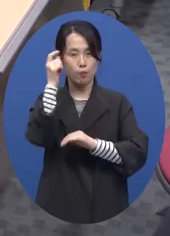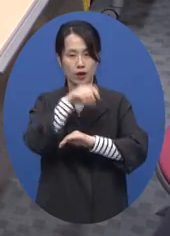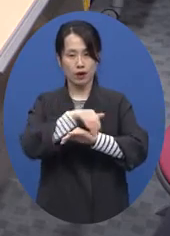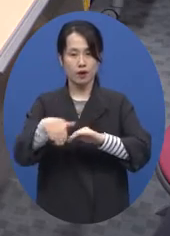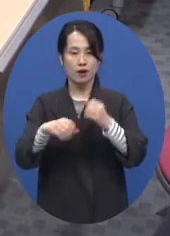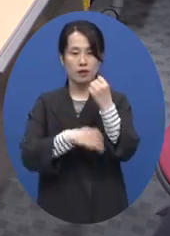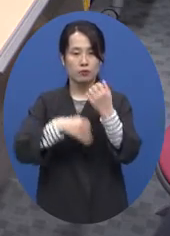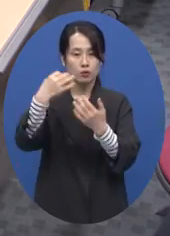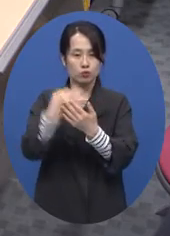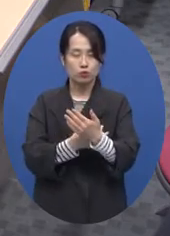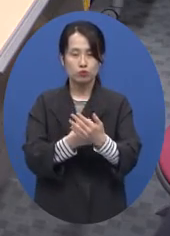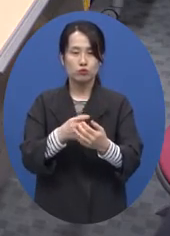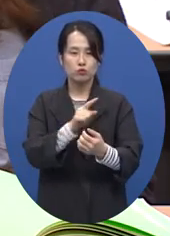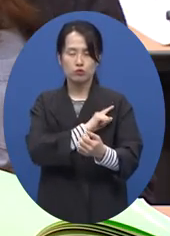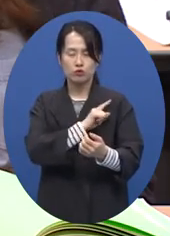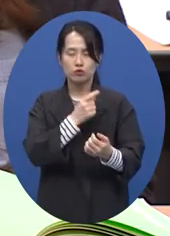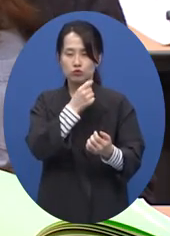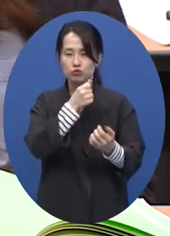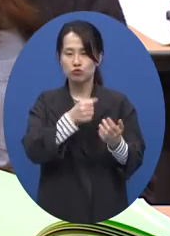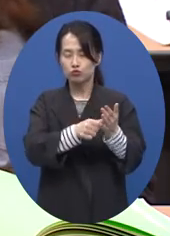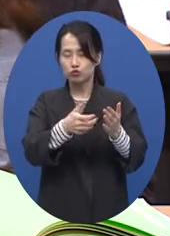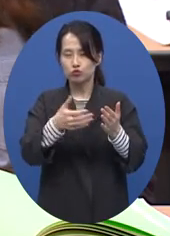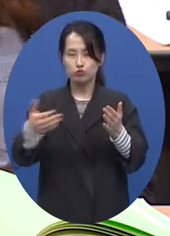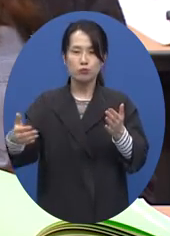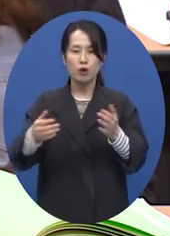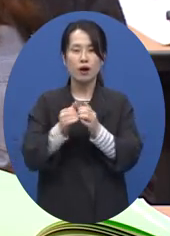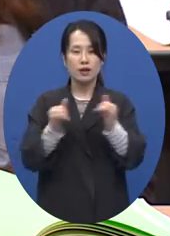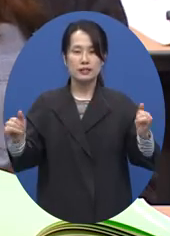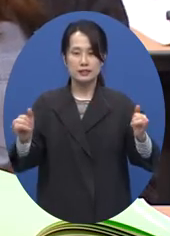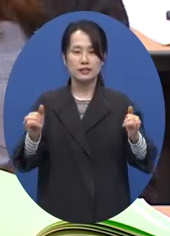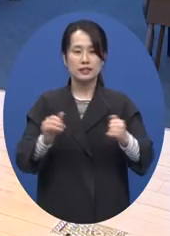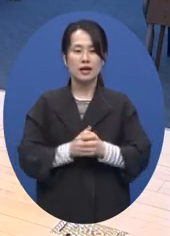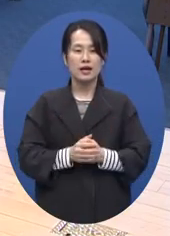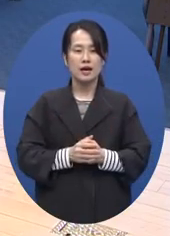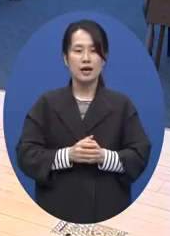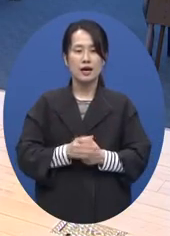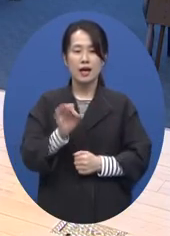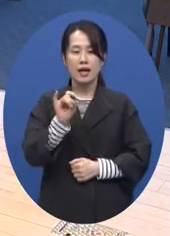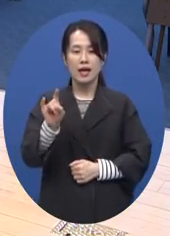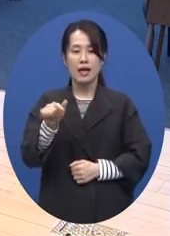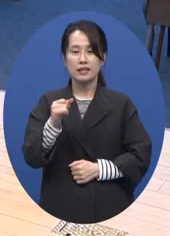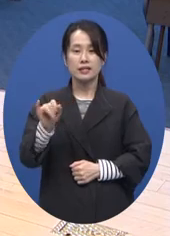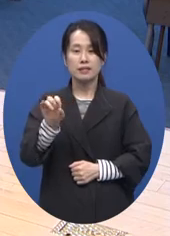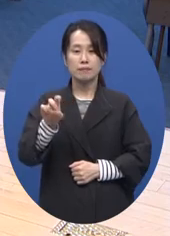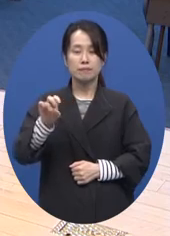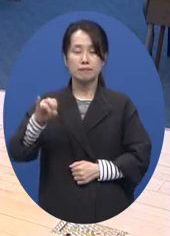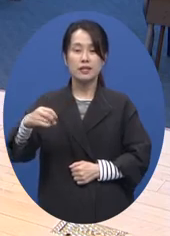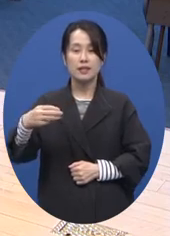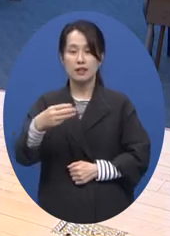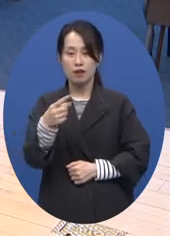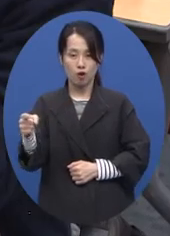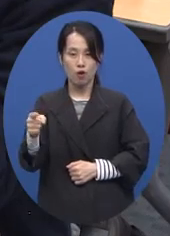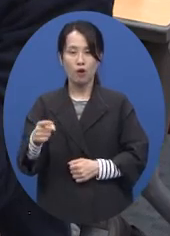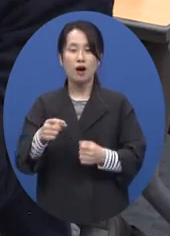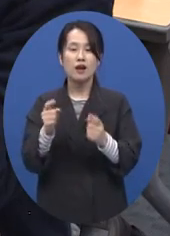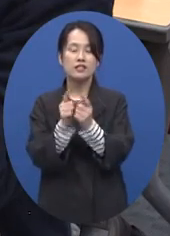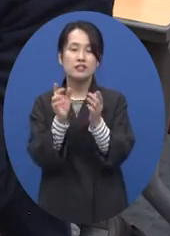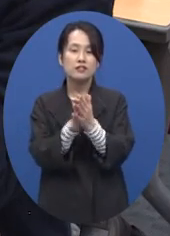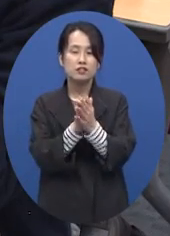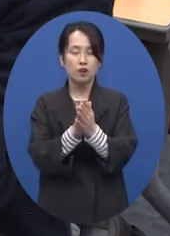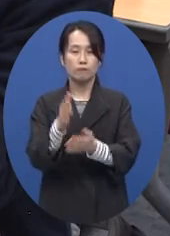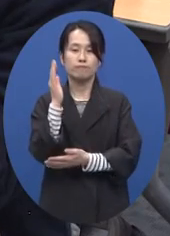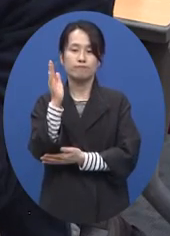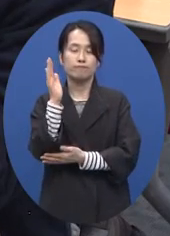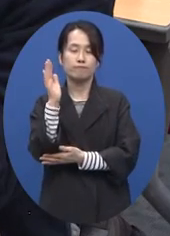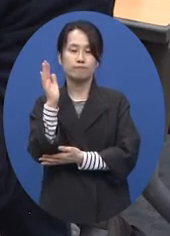기본소득 분야 최고 권위자로 알려진 기본소득 지구 네트워크 공동 설립자인 애니 밀러가 직접 제도도 의 확산에 필요성에